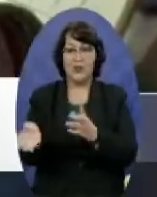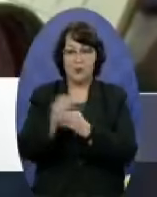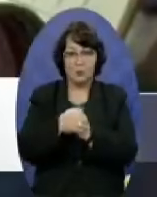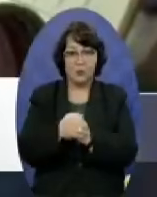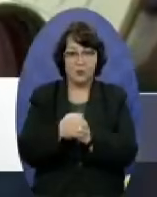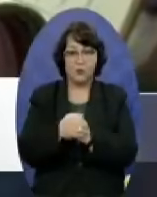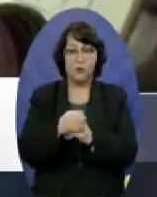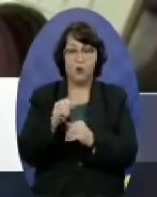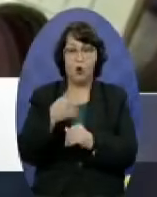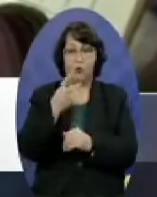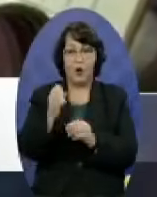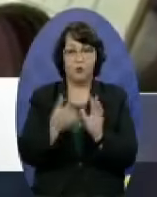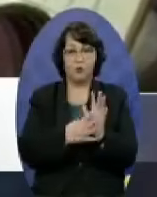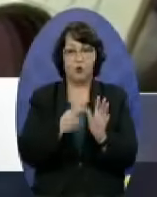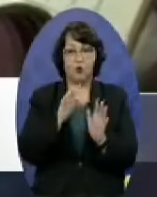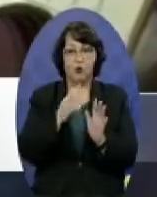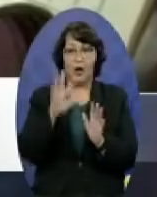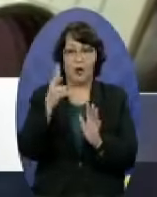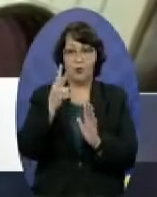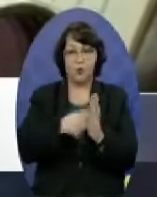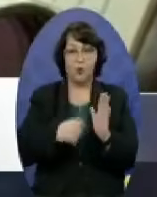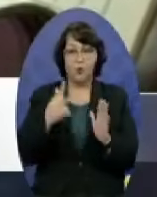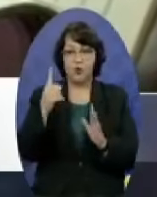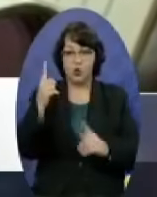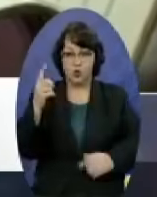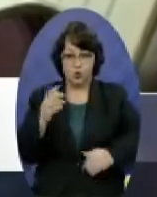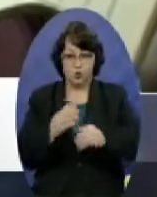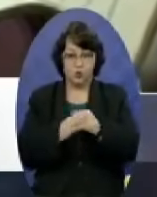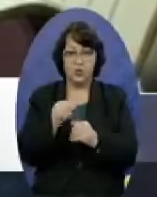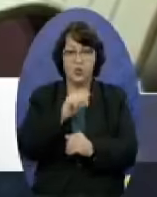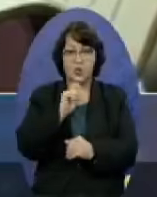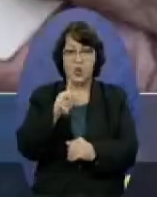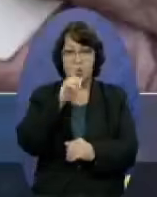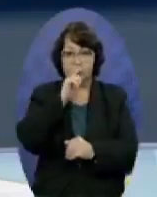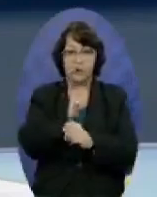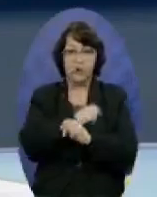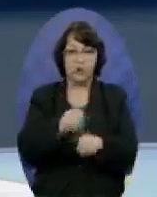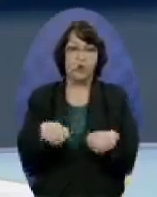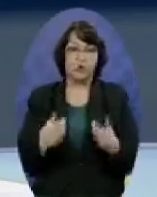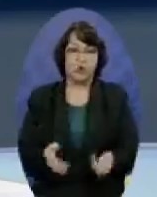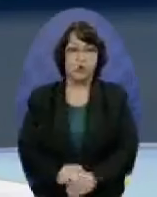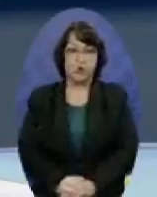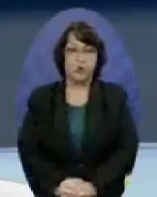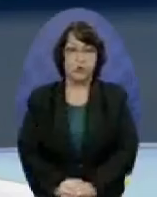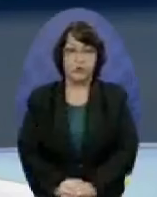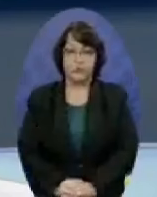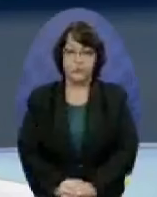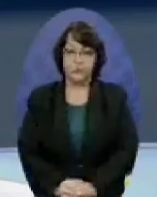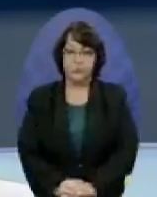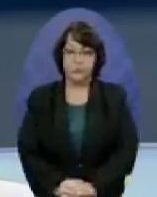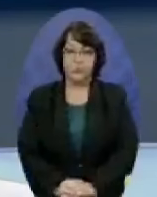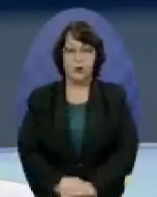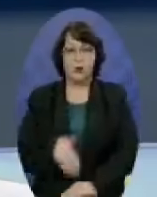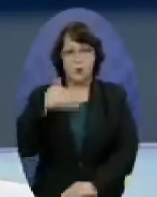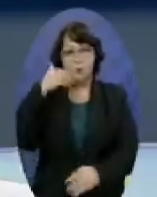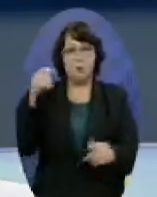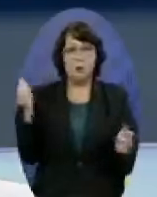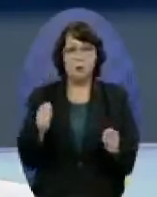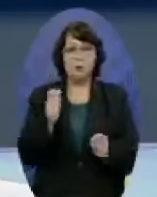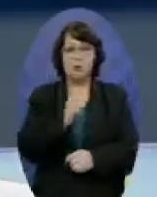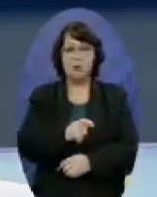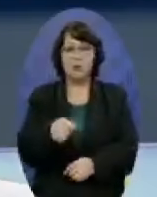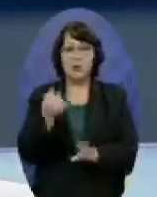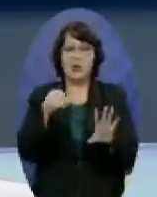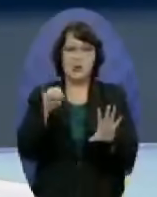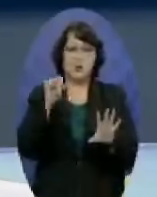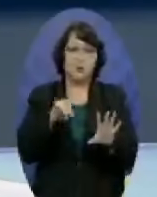2019 оны 12 дугаар сарын 31-ний хүртэлх зээлийг төлөх юм байна. За малчтын 70%